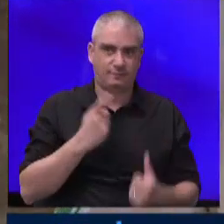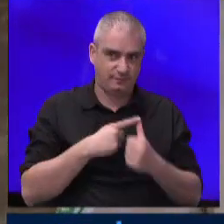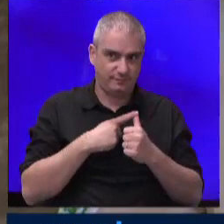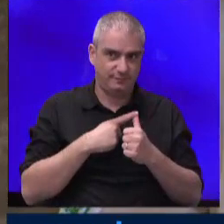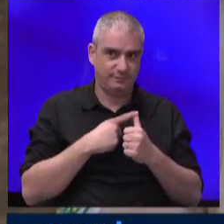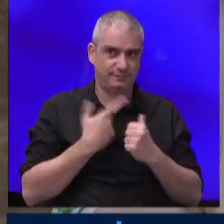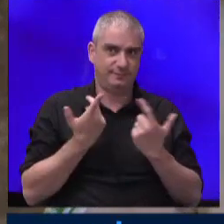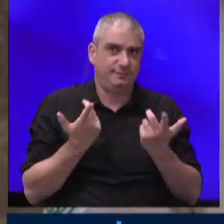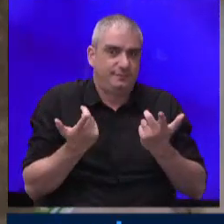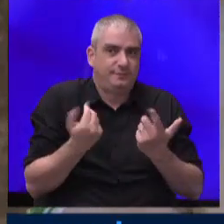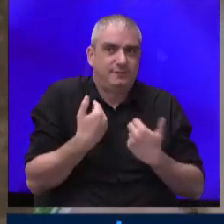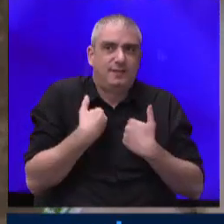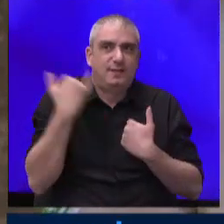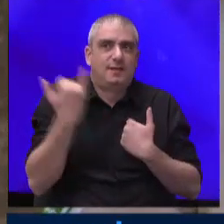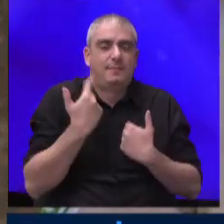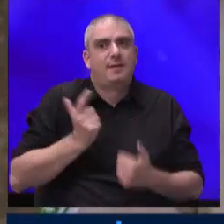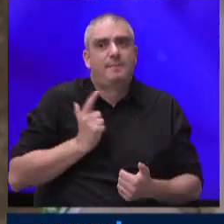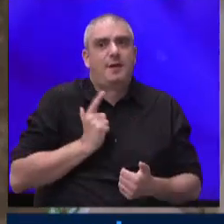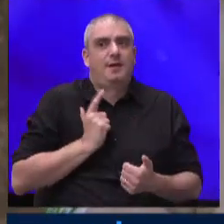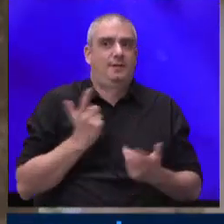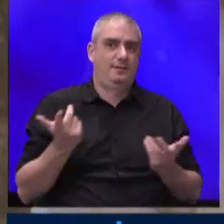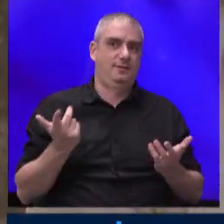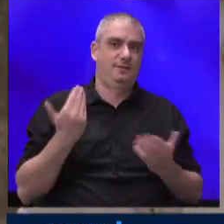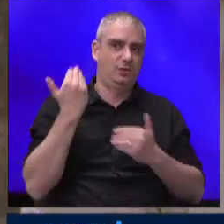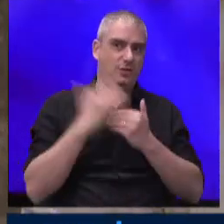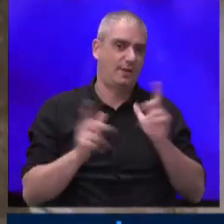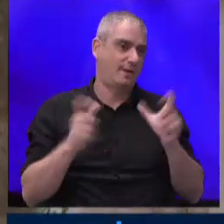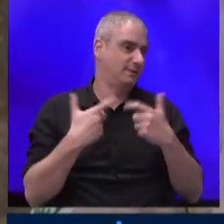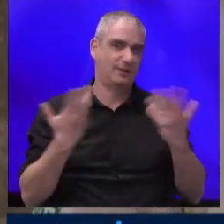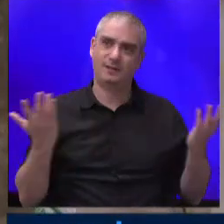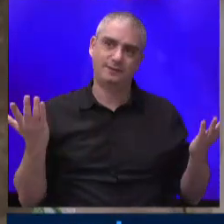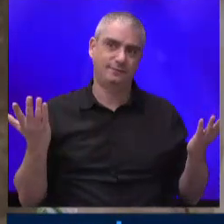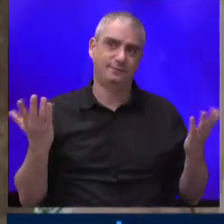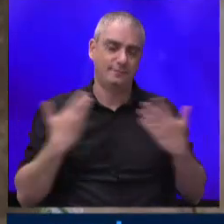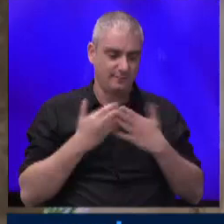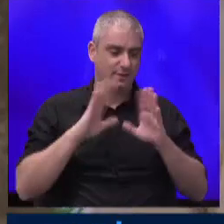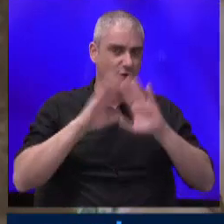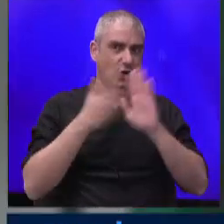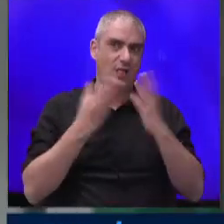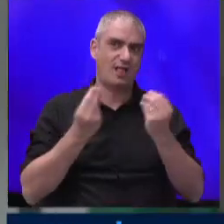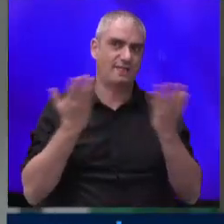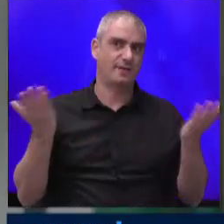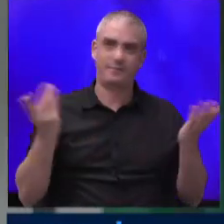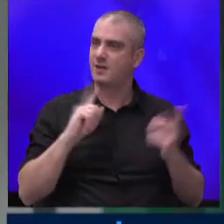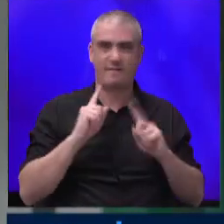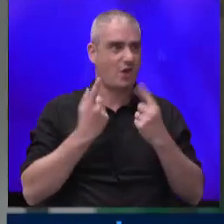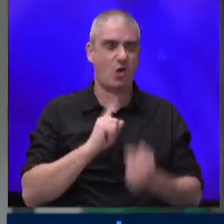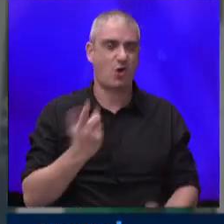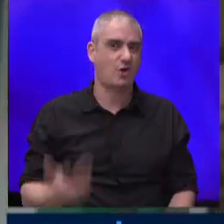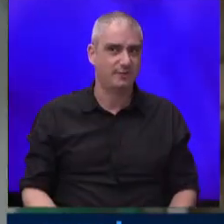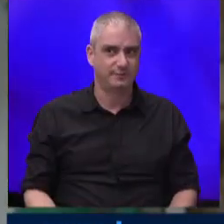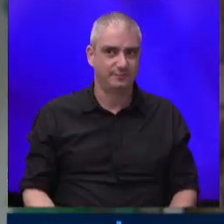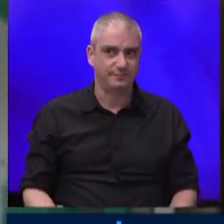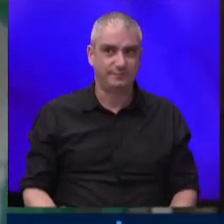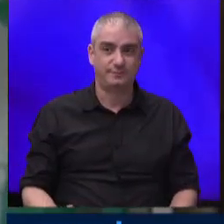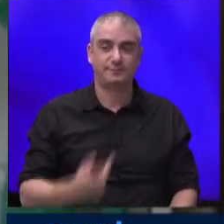תמיד מחכה שיגמר הסגר, ייפתחו כל הדברים, אבל זה לא קורה. הרשגדית מאי